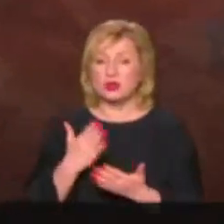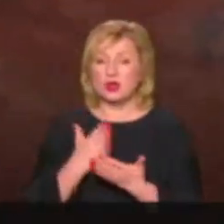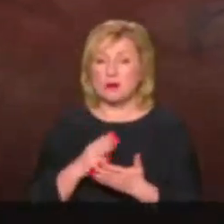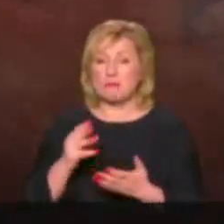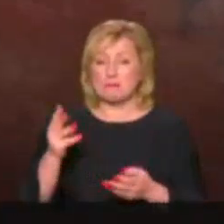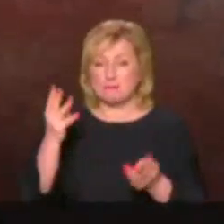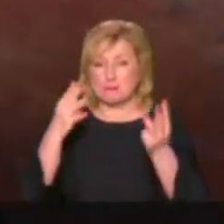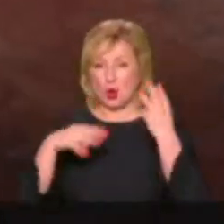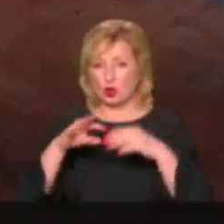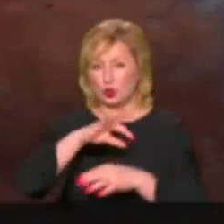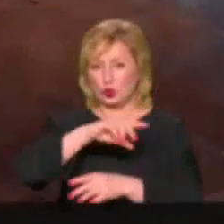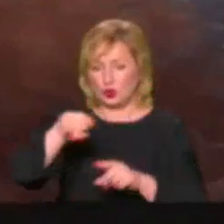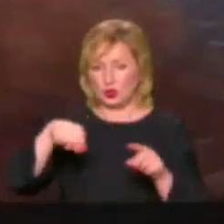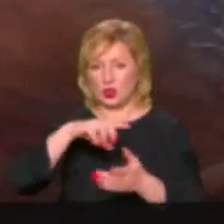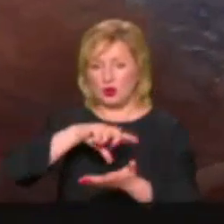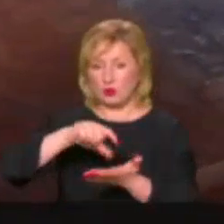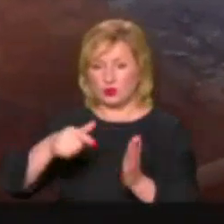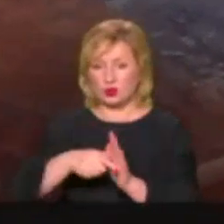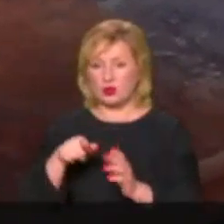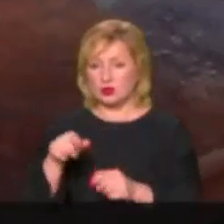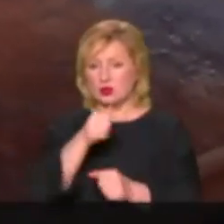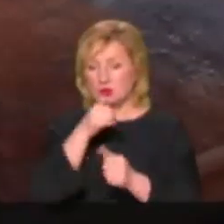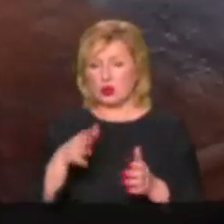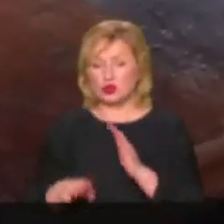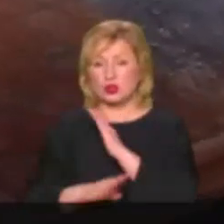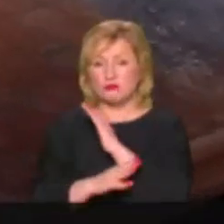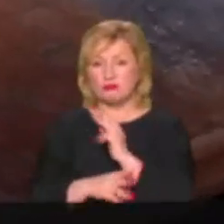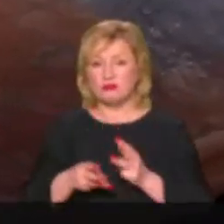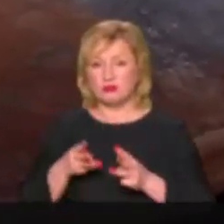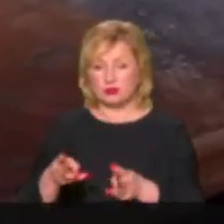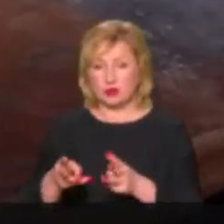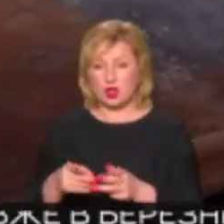вулицю, знахар прикриває. Я крию.